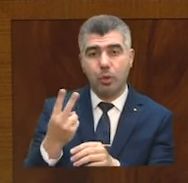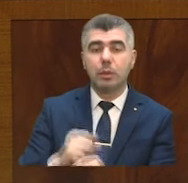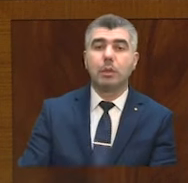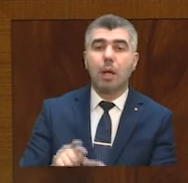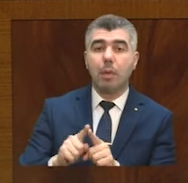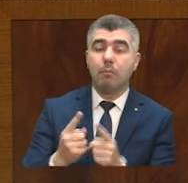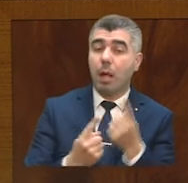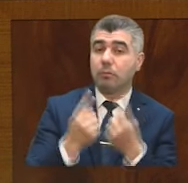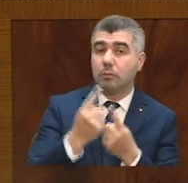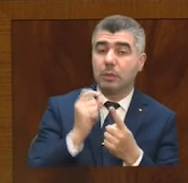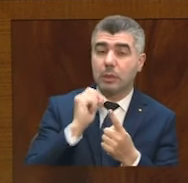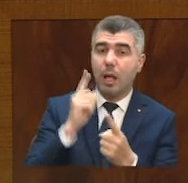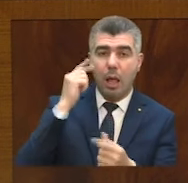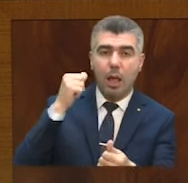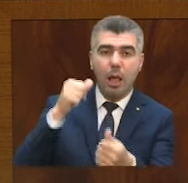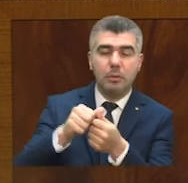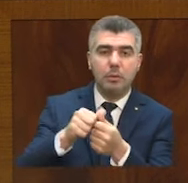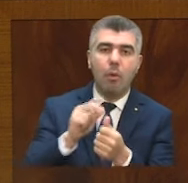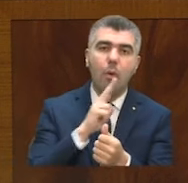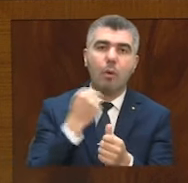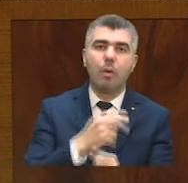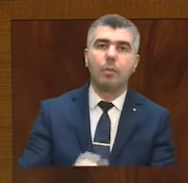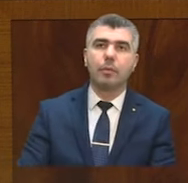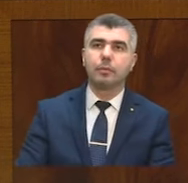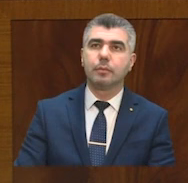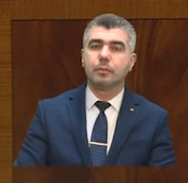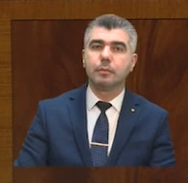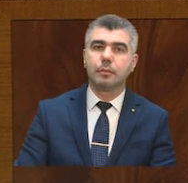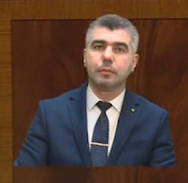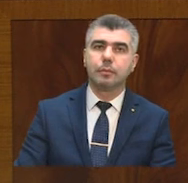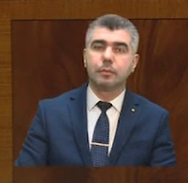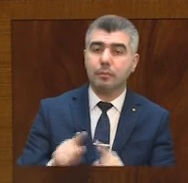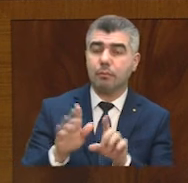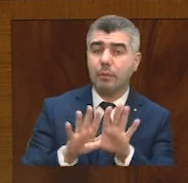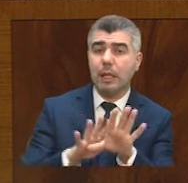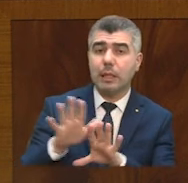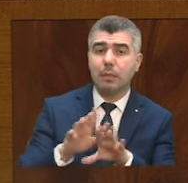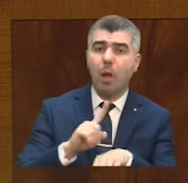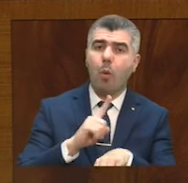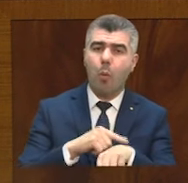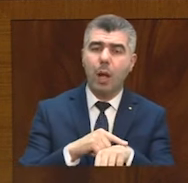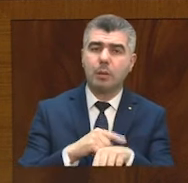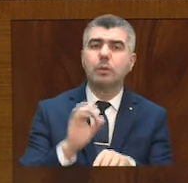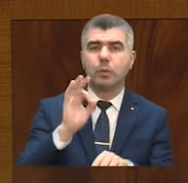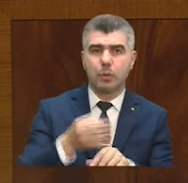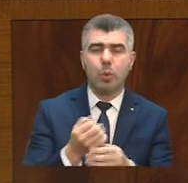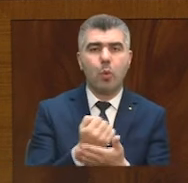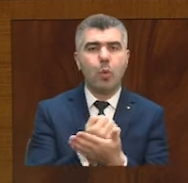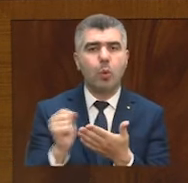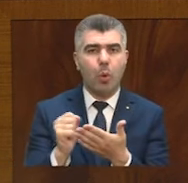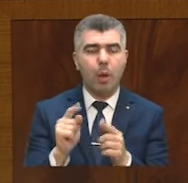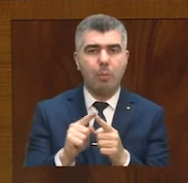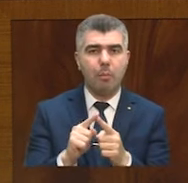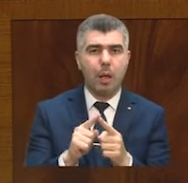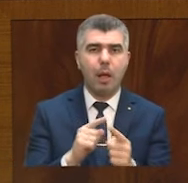وسمه عار في جبين هذه الحكومه قلتوا بانكم هذا التدبير الاستدراك الزمن المدرسي واخا حيت الدرس ديال القضيه